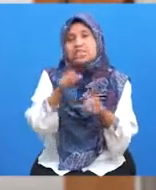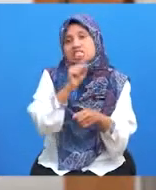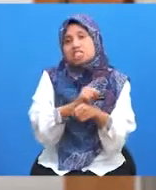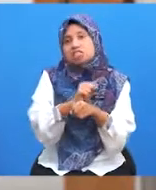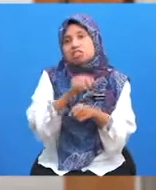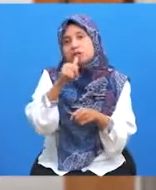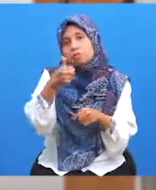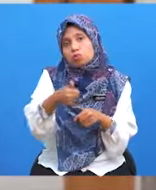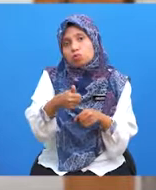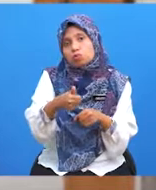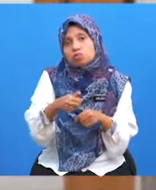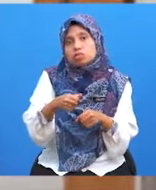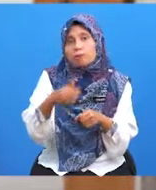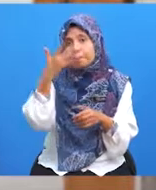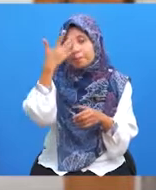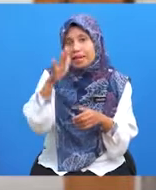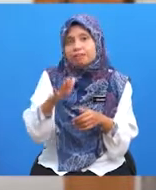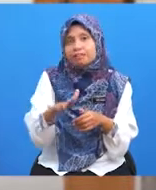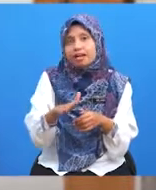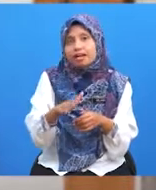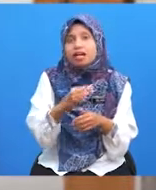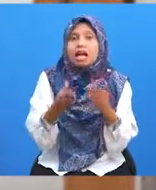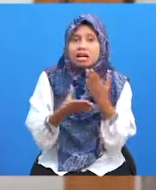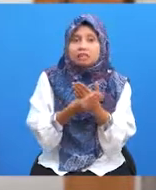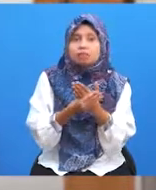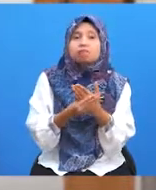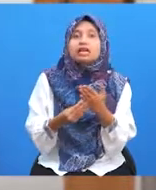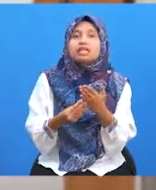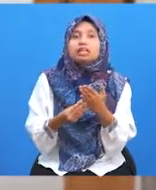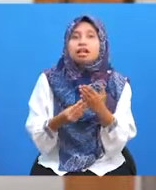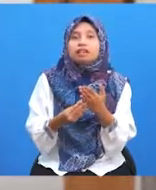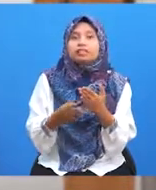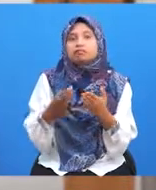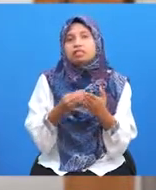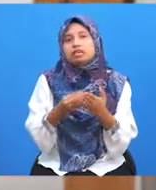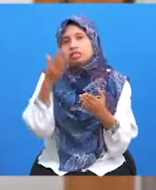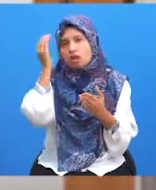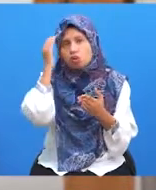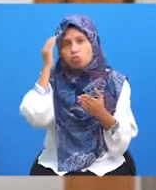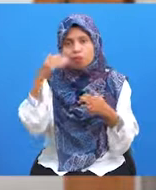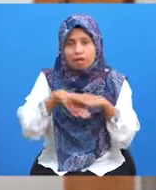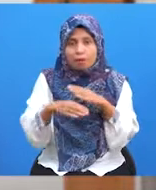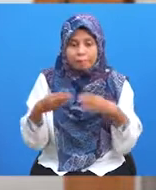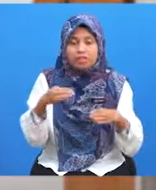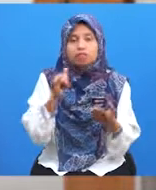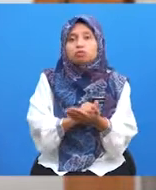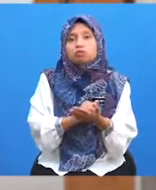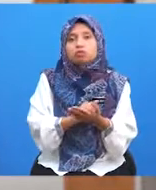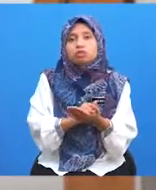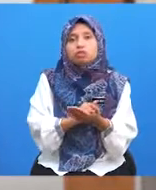bersesuaian serta mempunyai kemahiran dan pengalaman dalam bidang tersebut Hai jadi